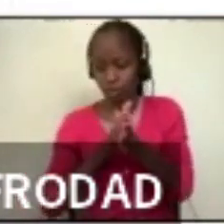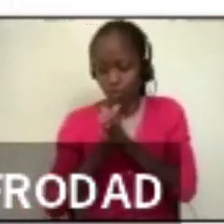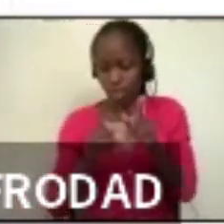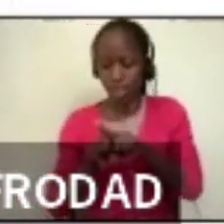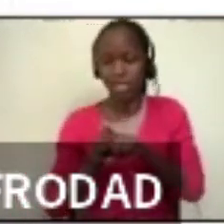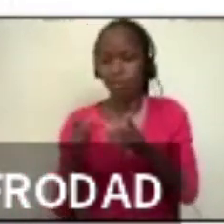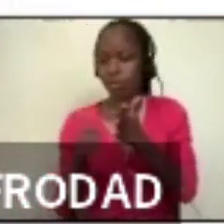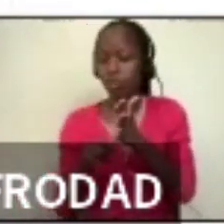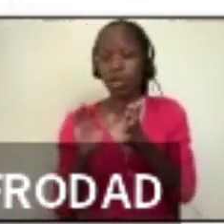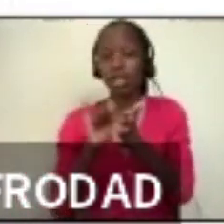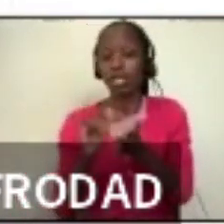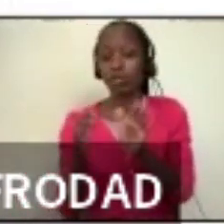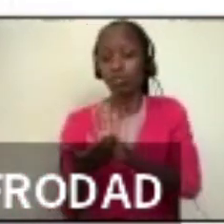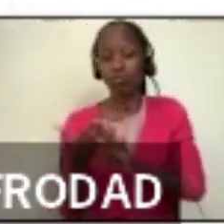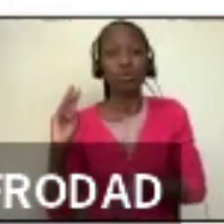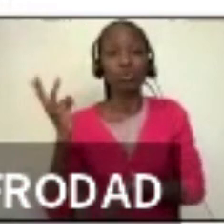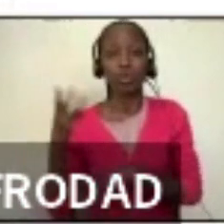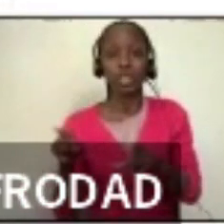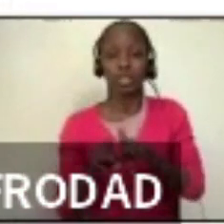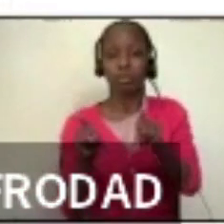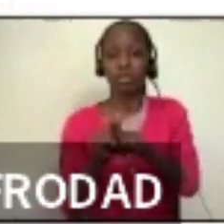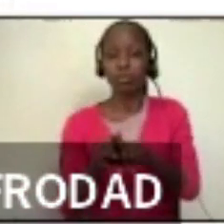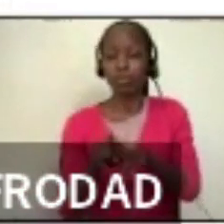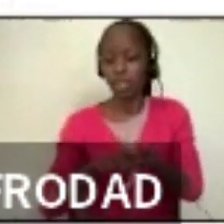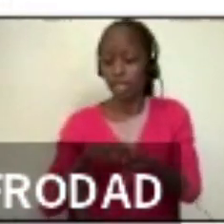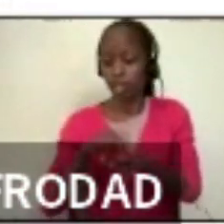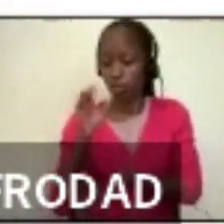vous avez une information pareille,